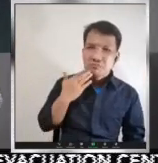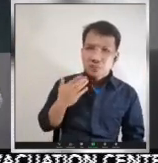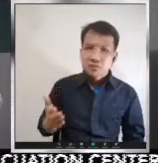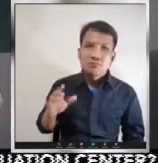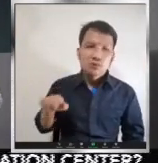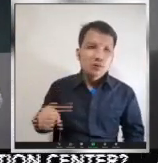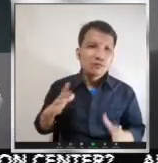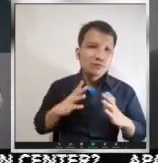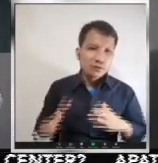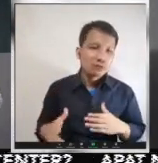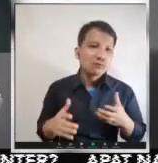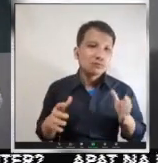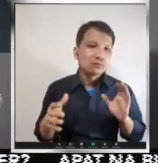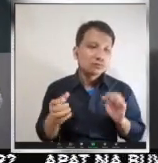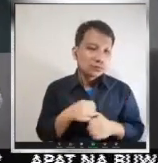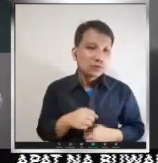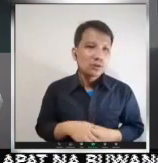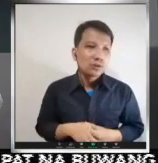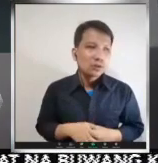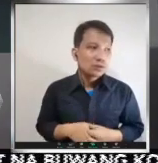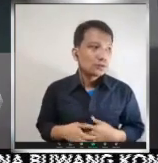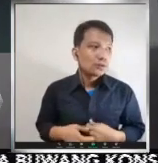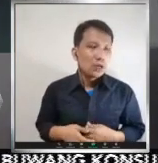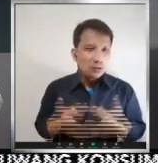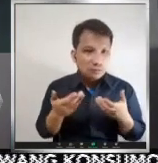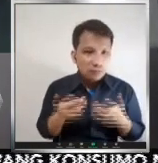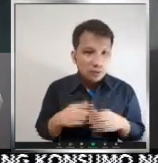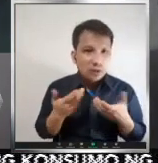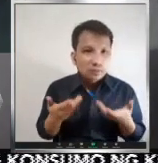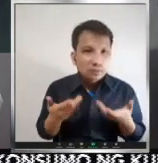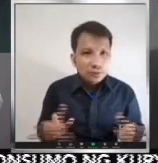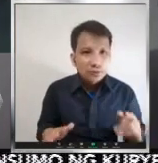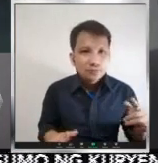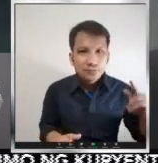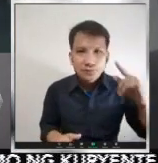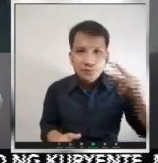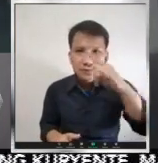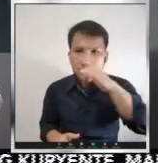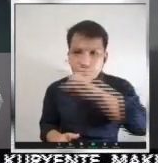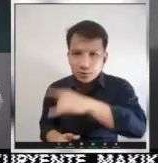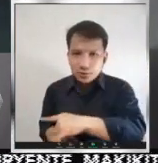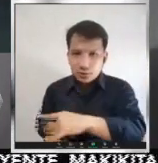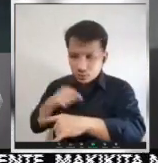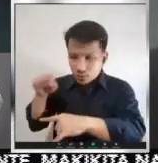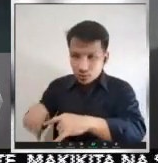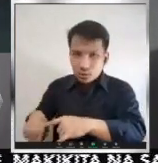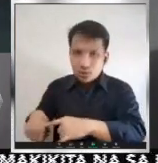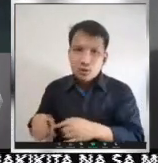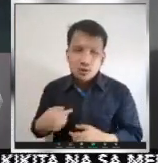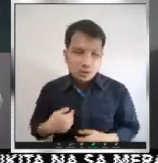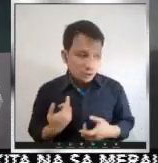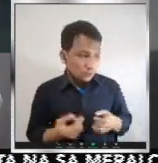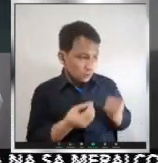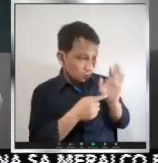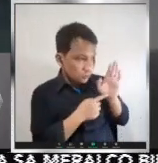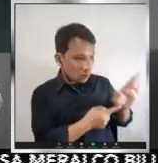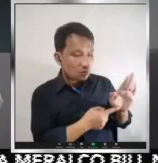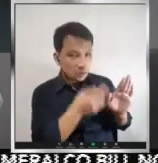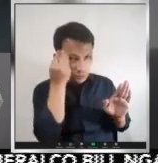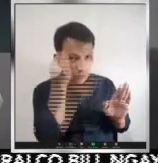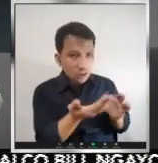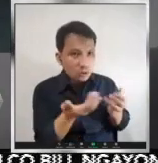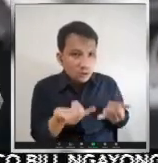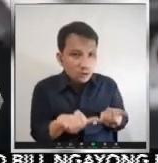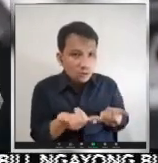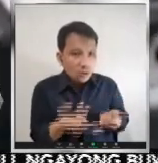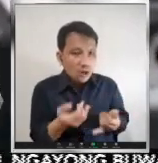yung nagpaalis. Pero hindi namin kayo sinisisi, but what we're telling you is that please, you have to